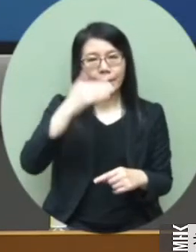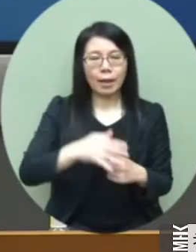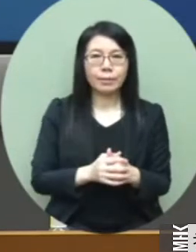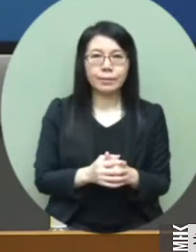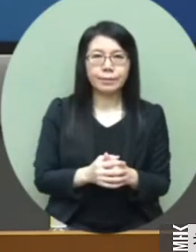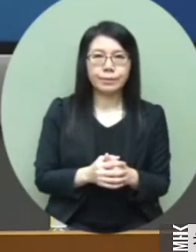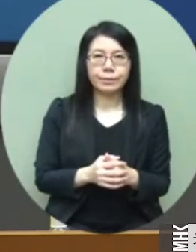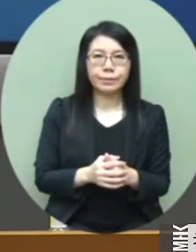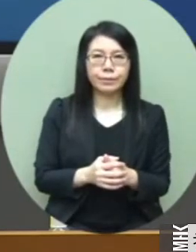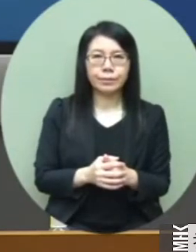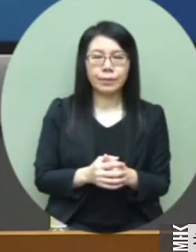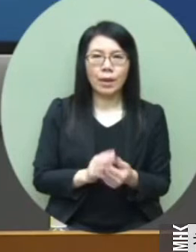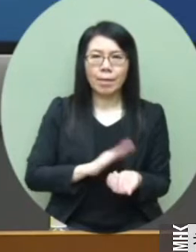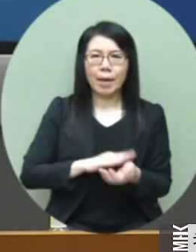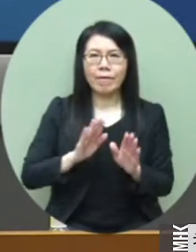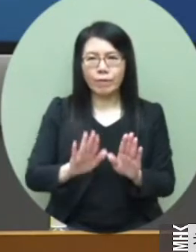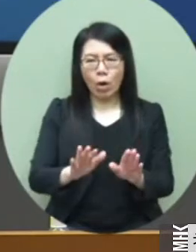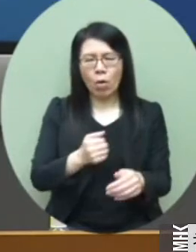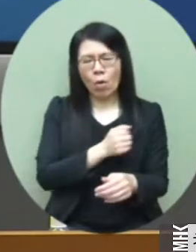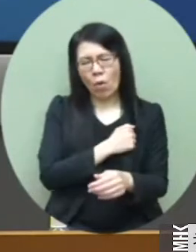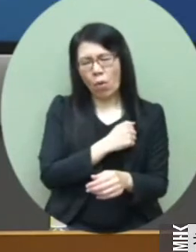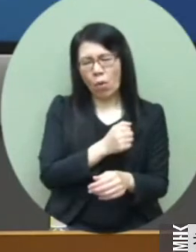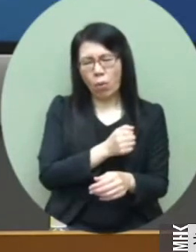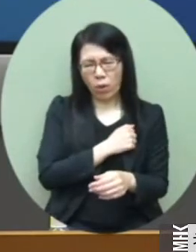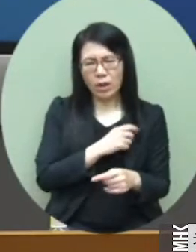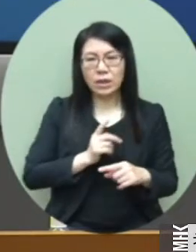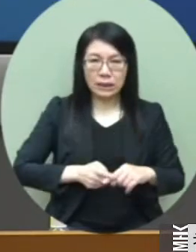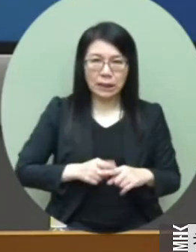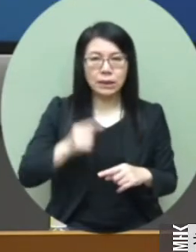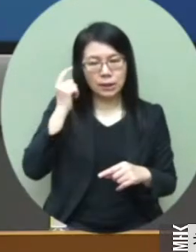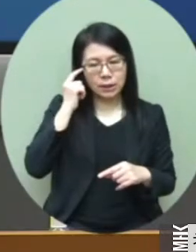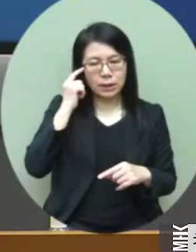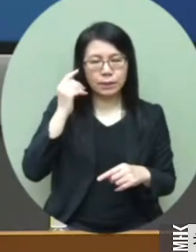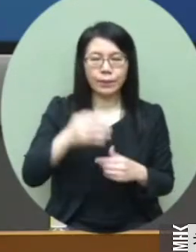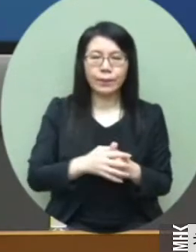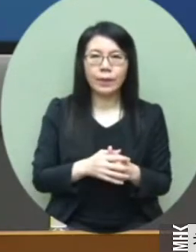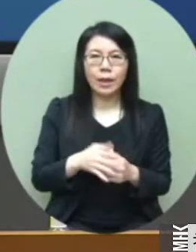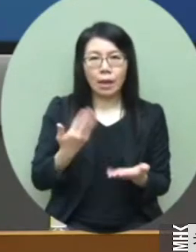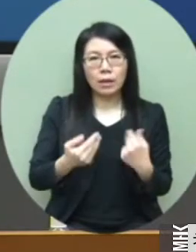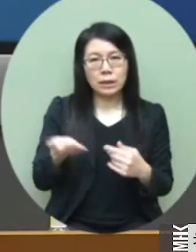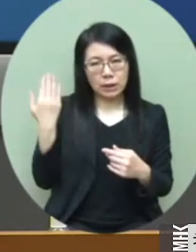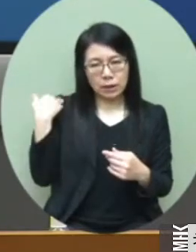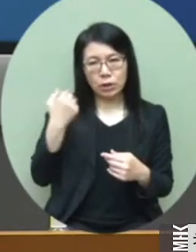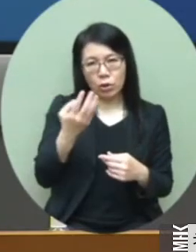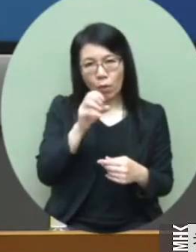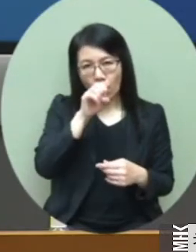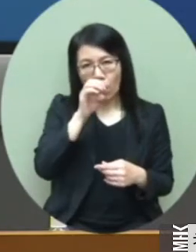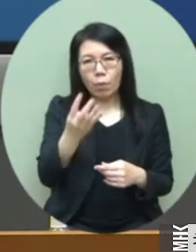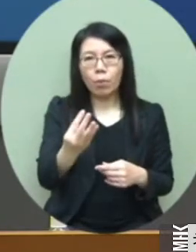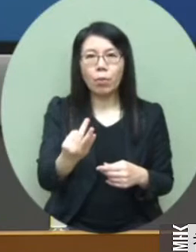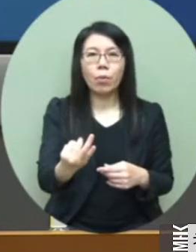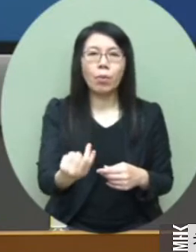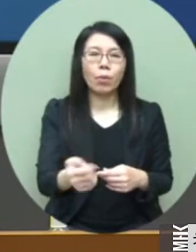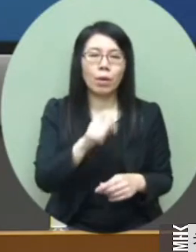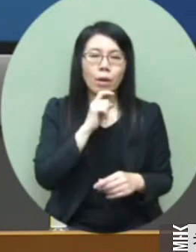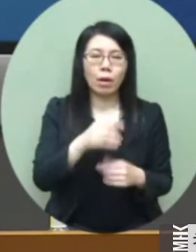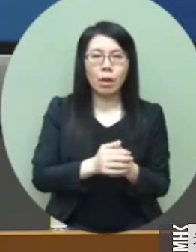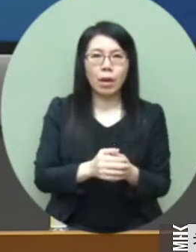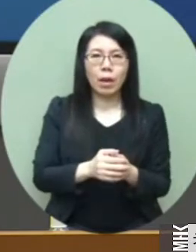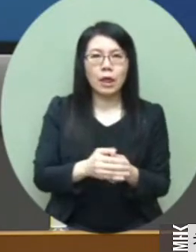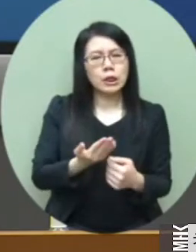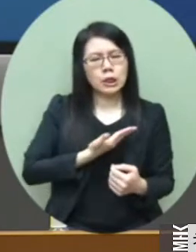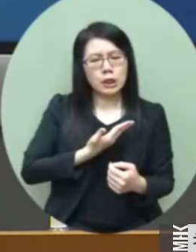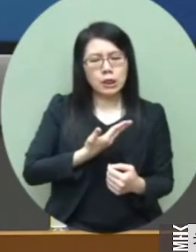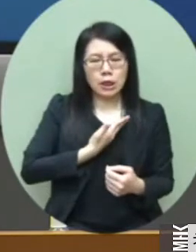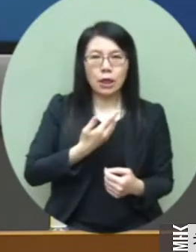係會有一啲抗疫疲勞嘅，咁所以咧我諗我哋都多次講啦，就係都係如果係能夠克制一